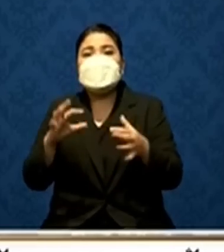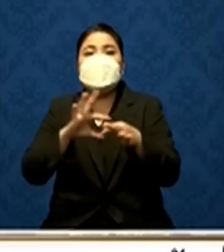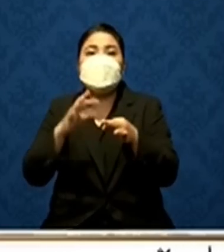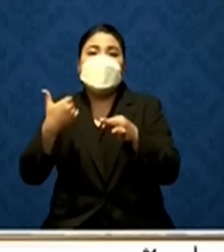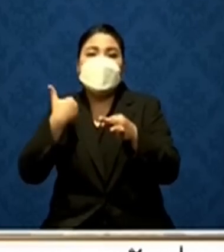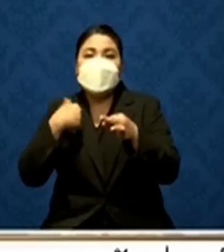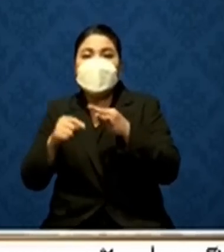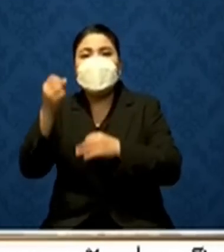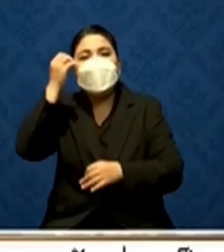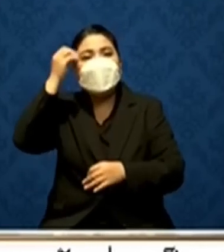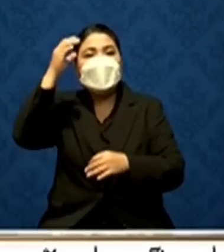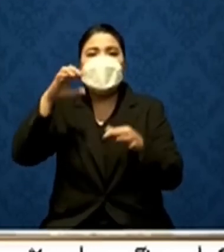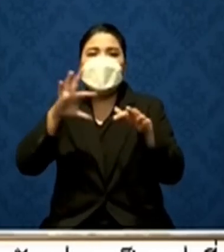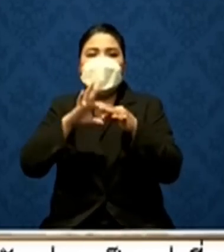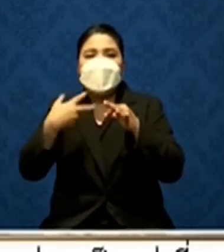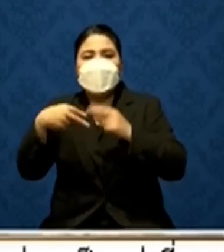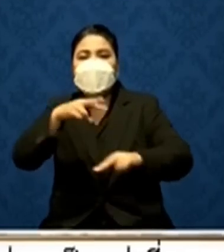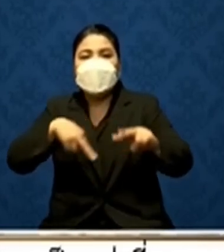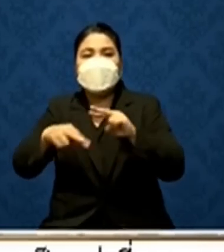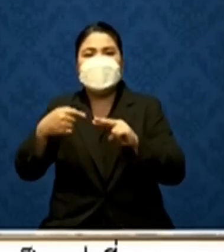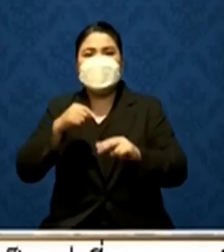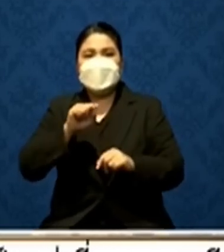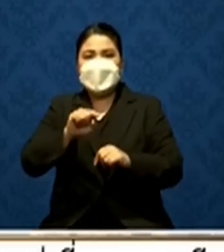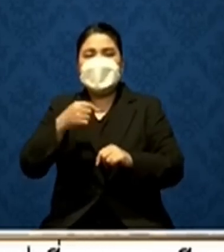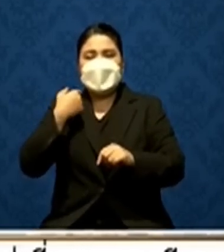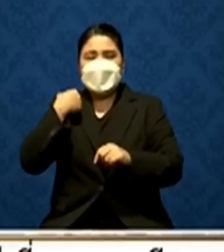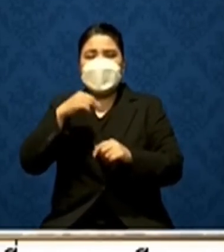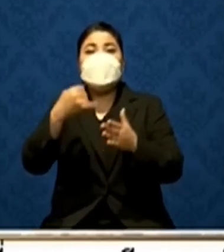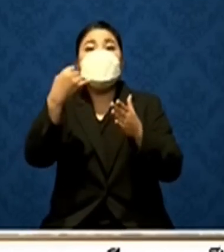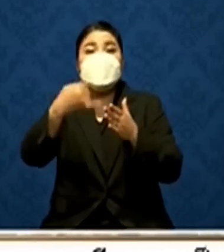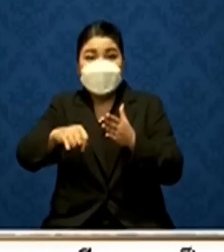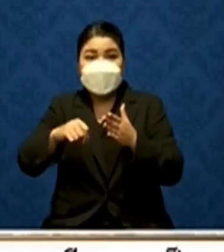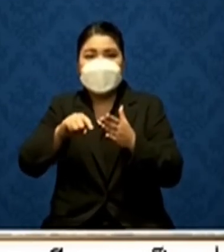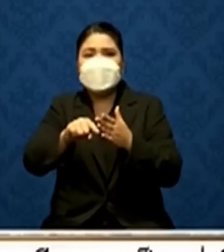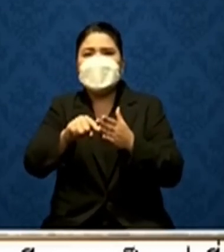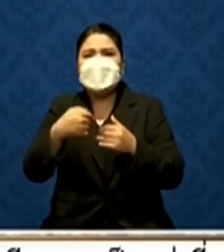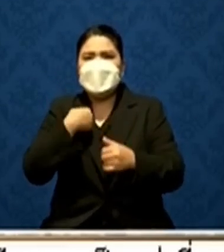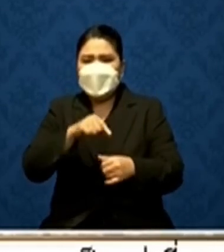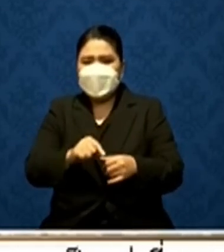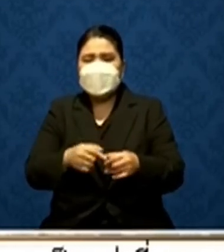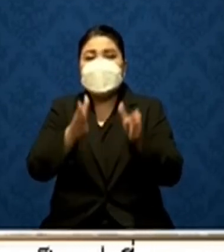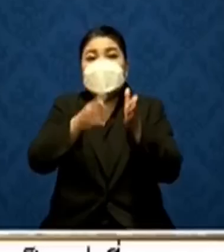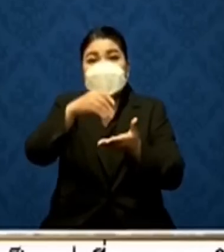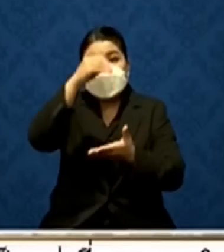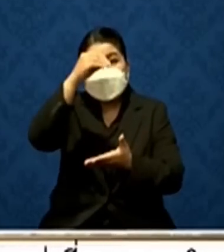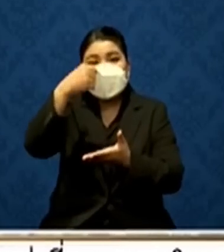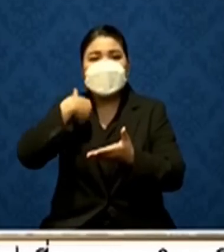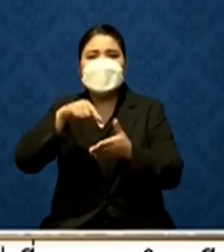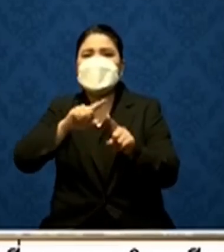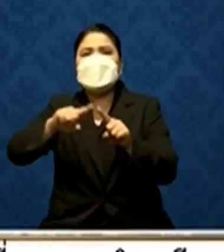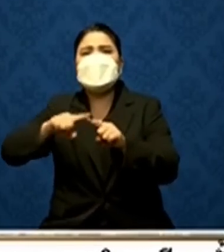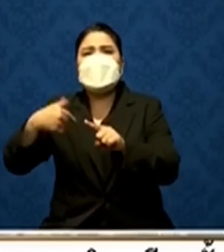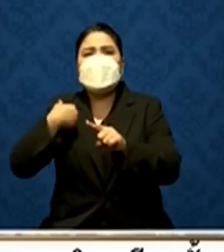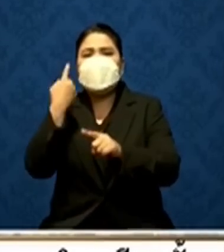และปราบปรามสนใจเอาผิดแต่เฉพาะกับบุคคลนักเรียนนิสิตนักศึกษาที่วิพากษ์วิจารณ์